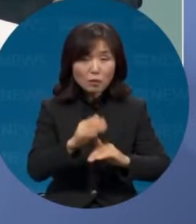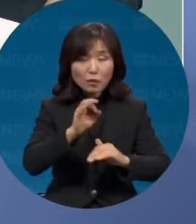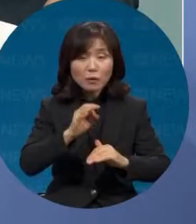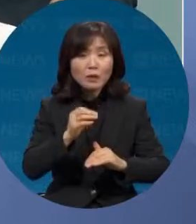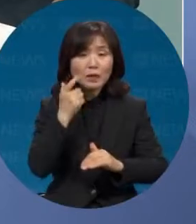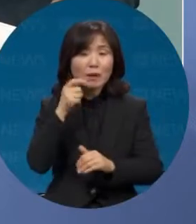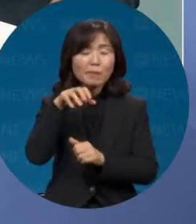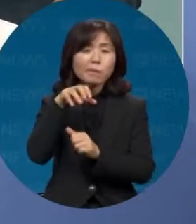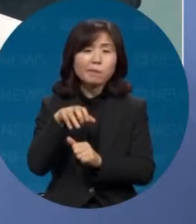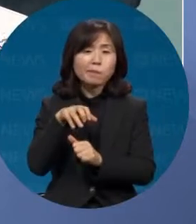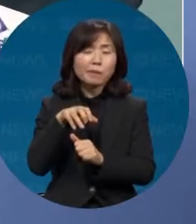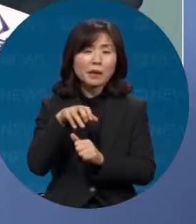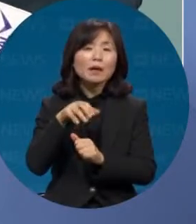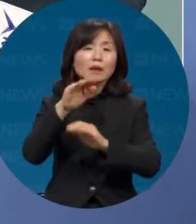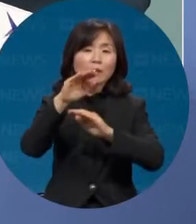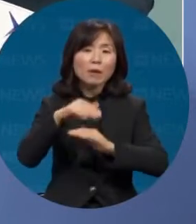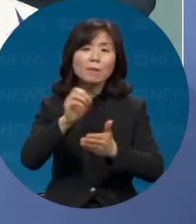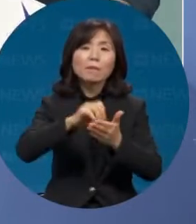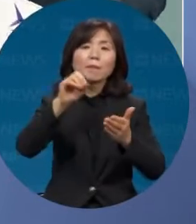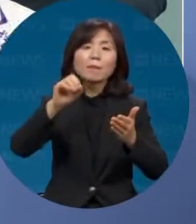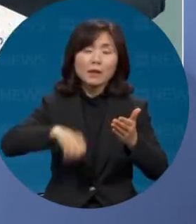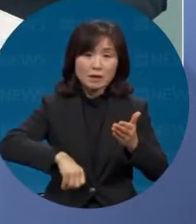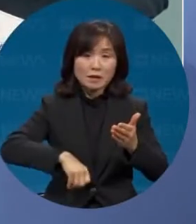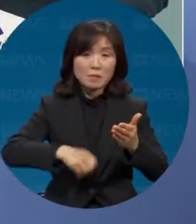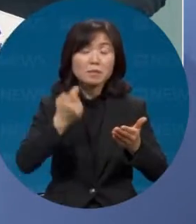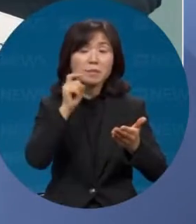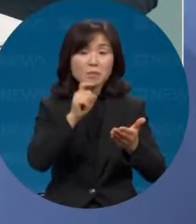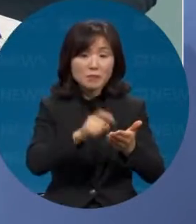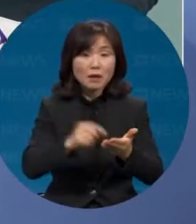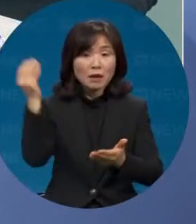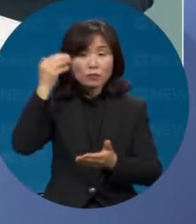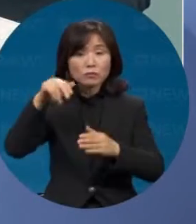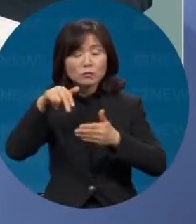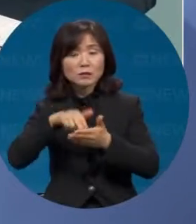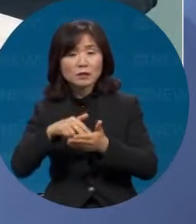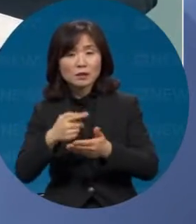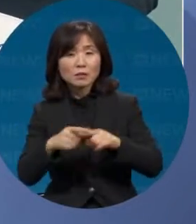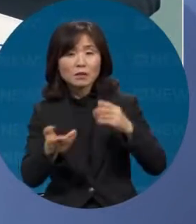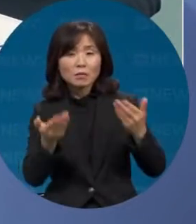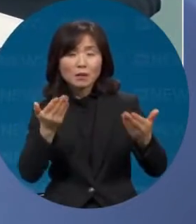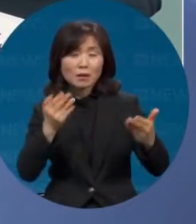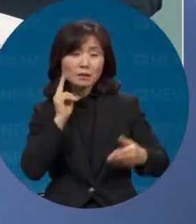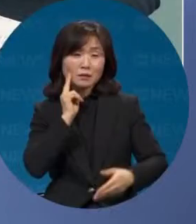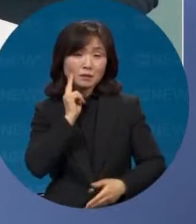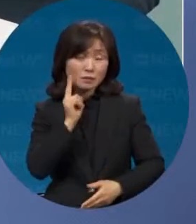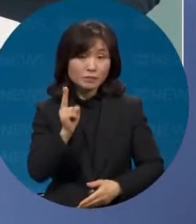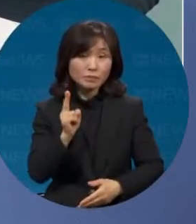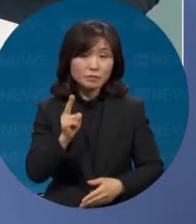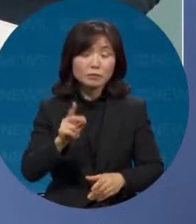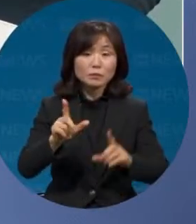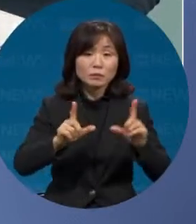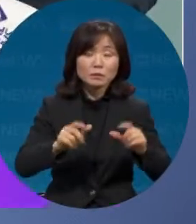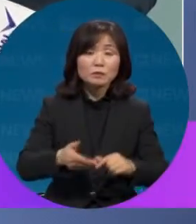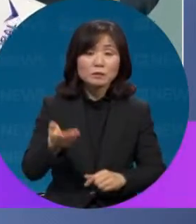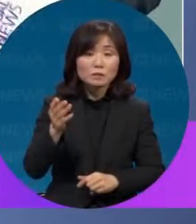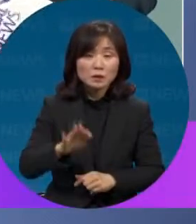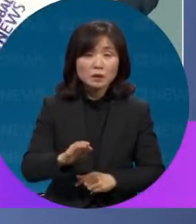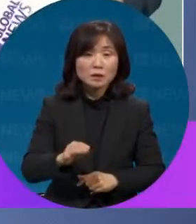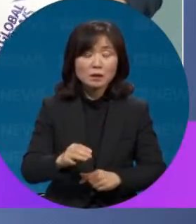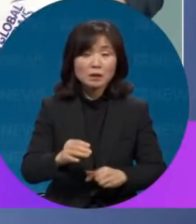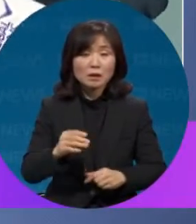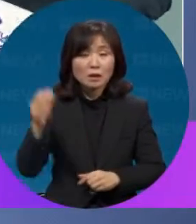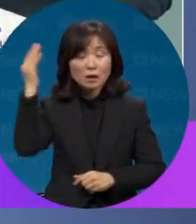강점기 시절은 정작 제외 시킨 것으로 드러나면서 우리나라의 비판 강도도 께 높아진 상황인데요 그런데 이런 국내